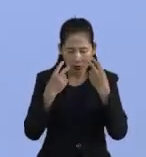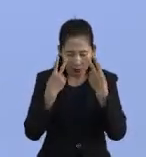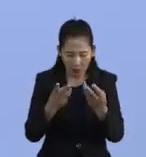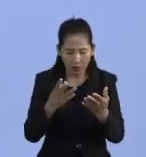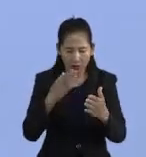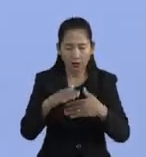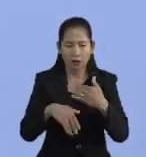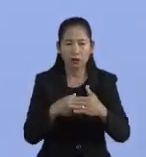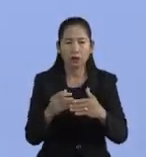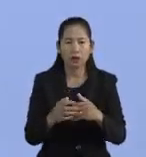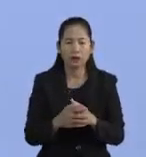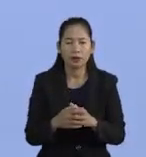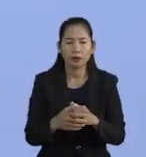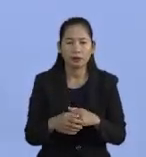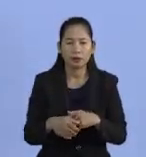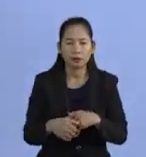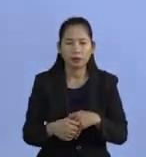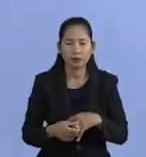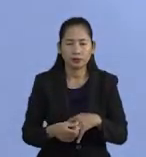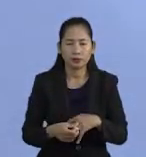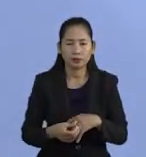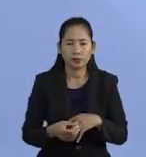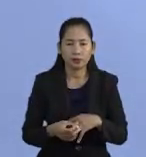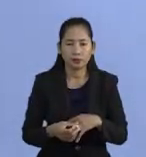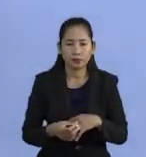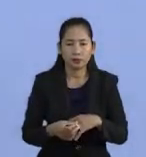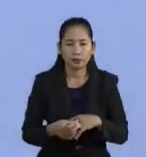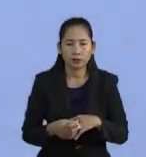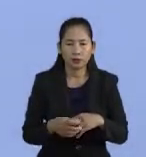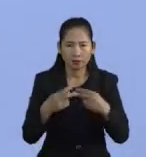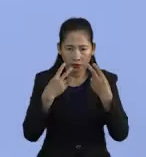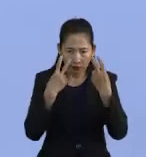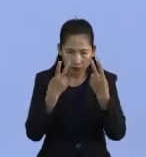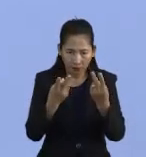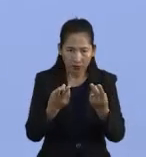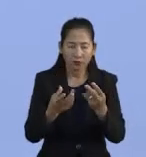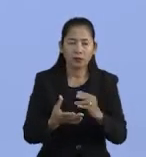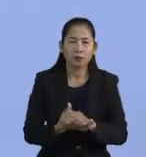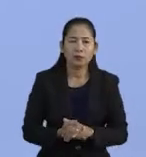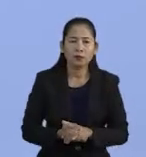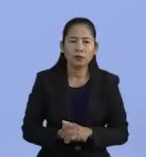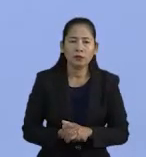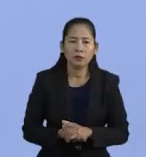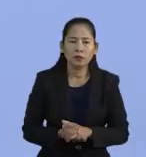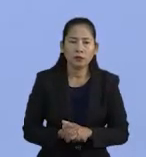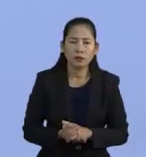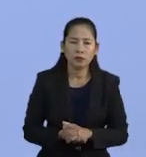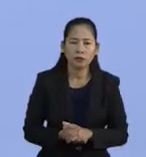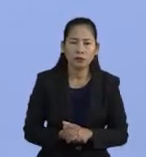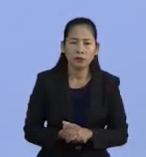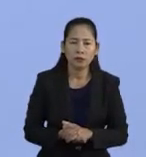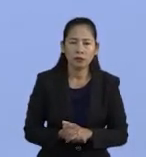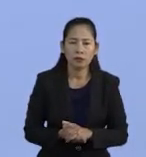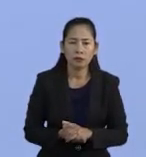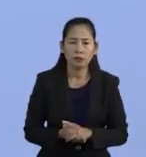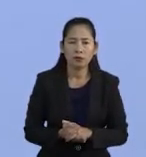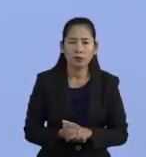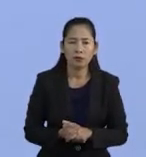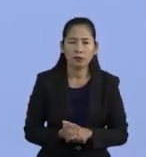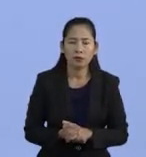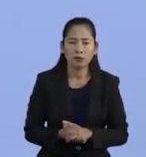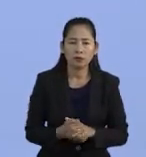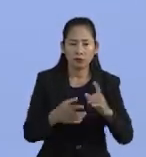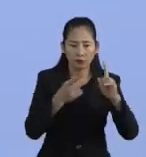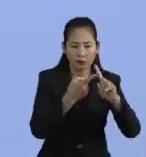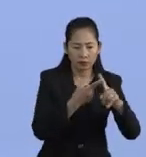mưa từng ngọc nia, kết mưa từng ngọc nia có, bà còn mới bà chẳng con mơ